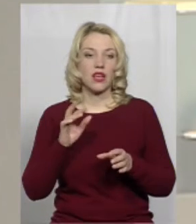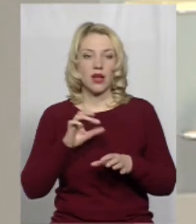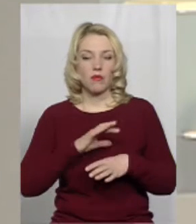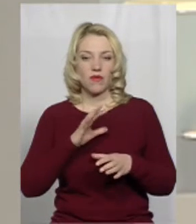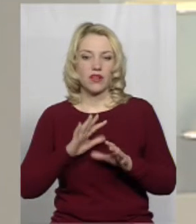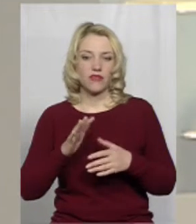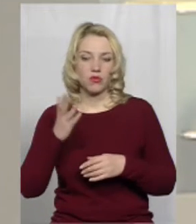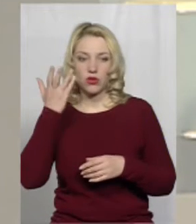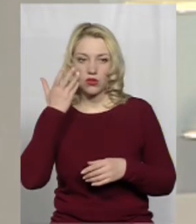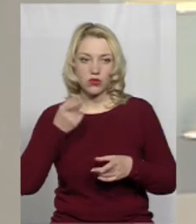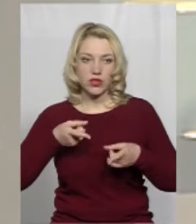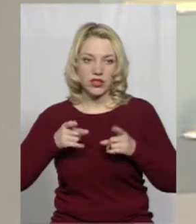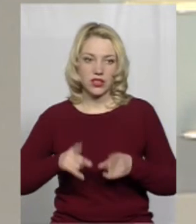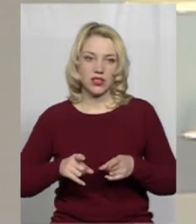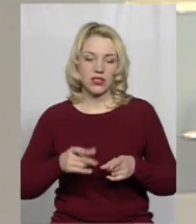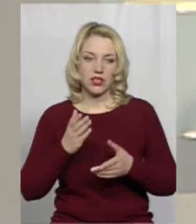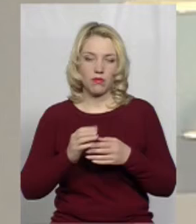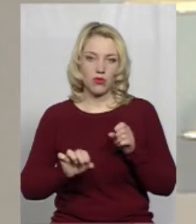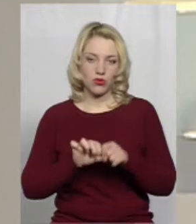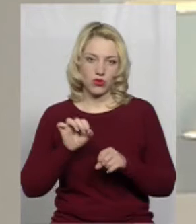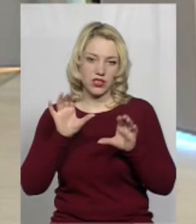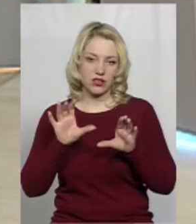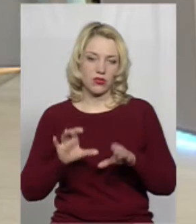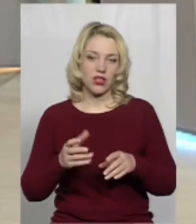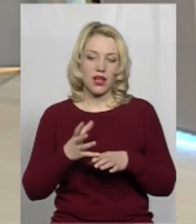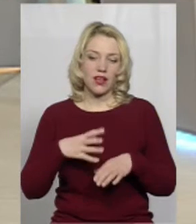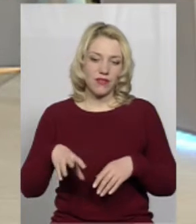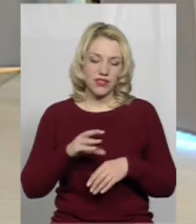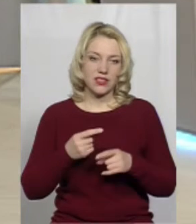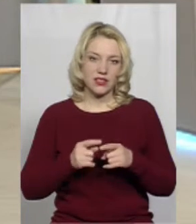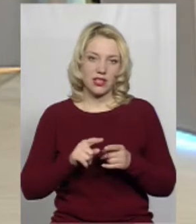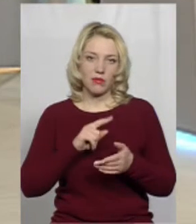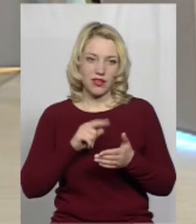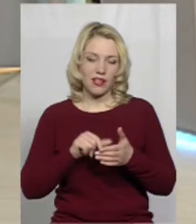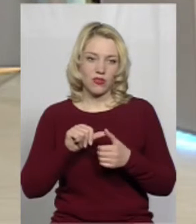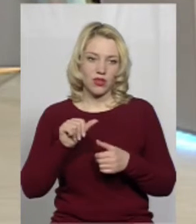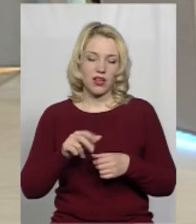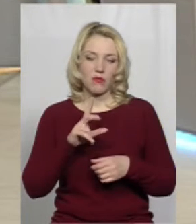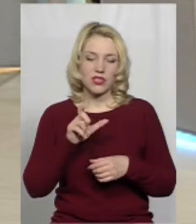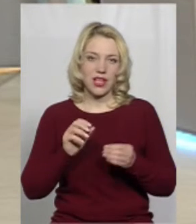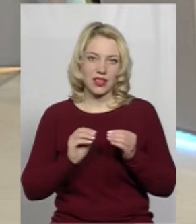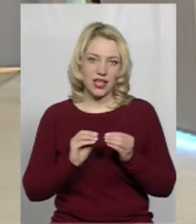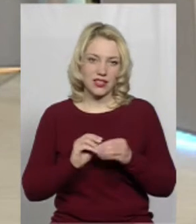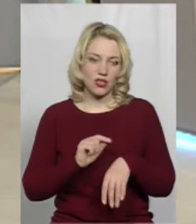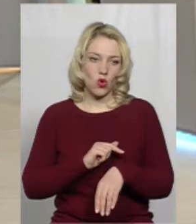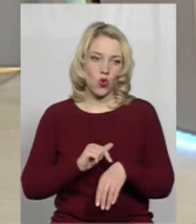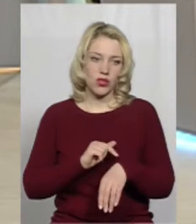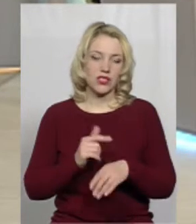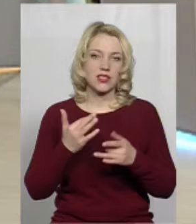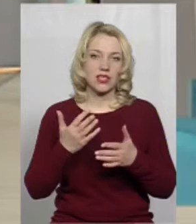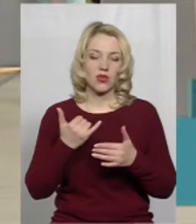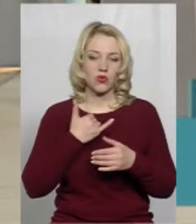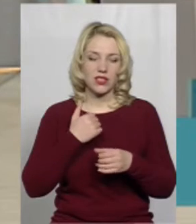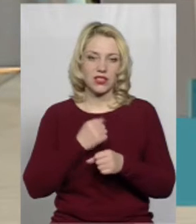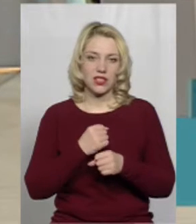бувають випадки, коли дійсно і порушується законодавство. Так, ми ці всі питання окремо. Знаєте, за 10 годин, скільки в